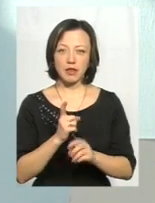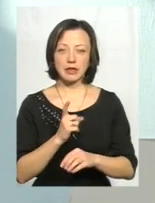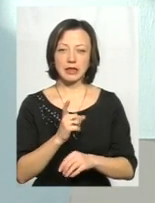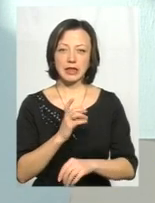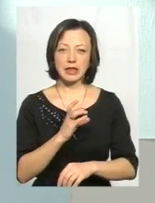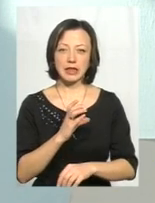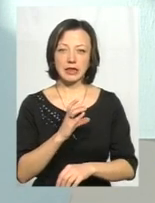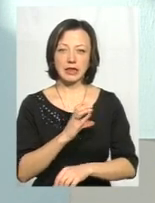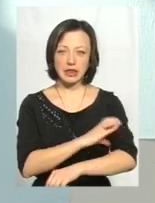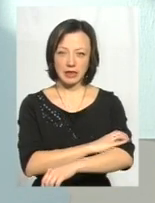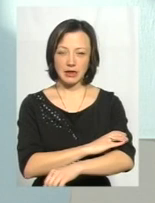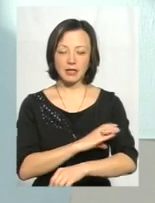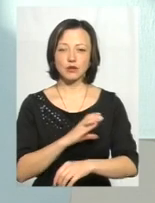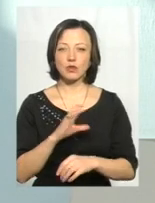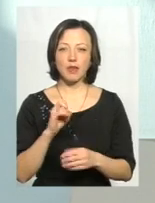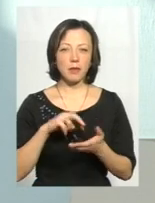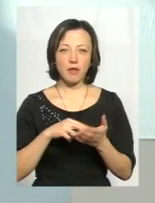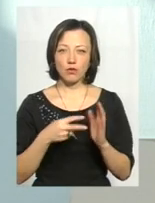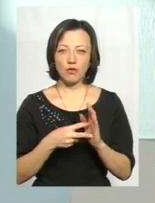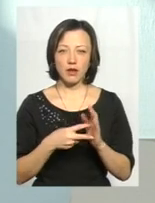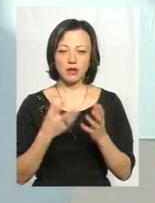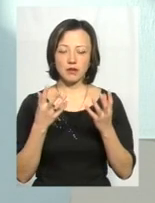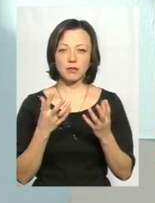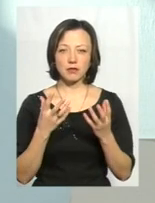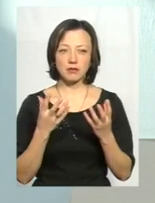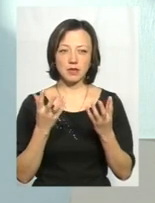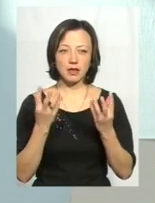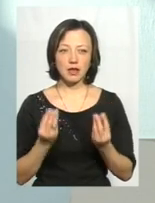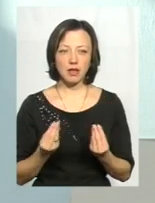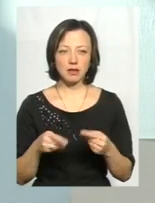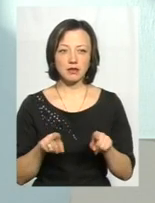повинна не планувати якийсь свій день,